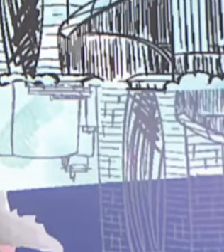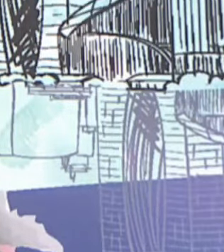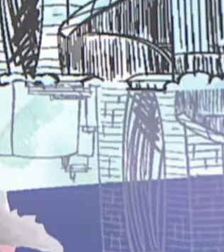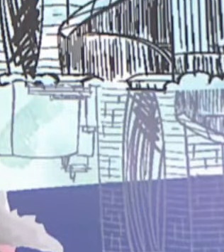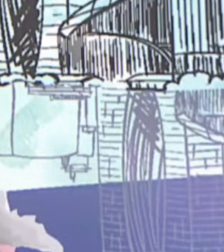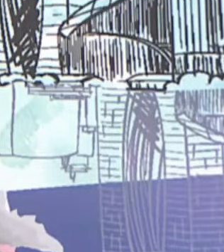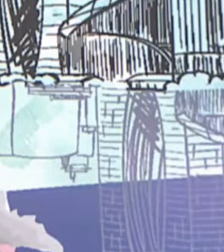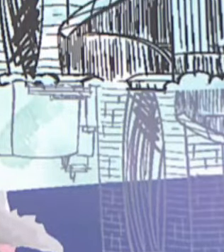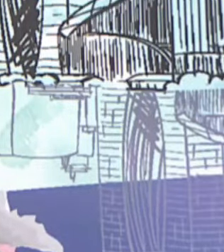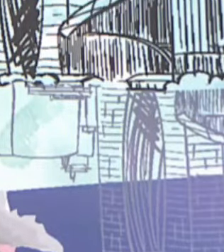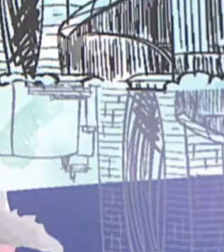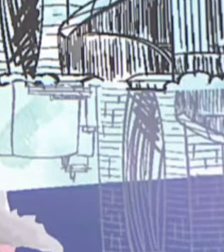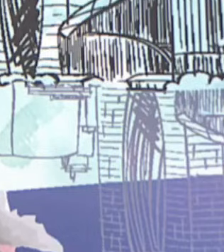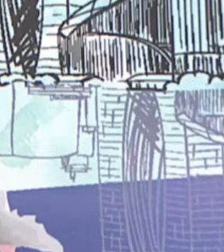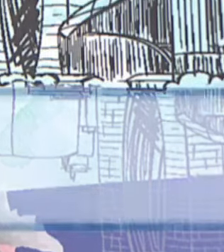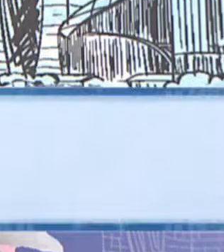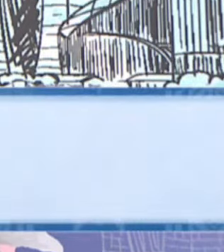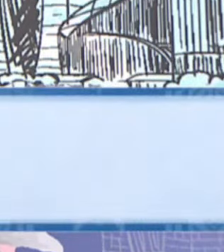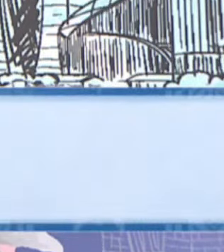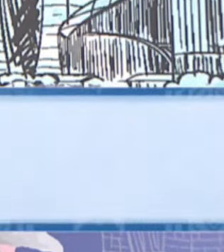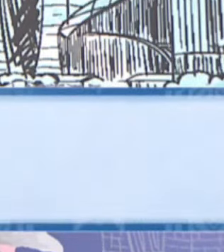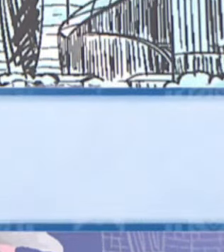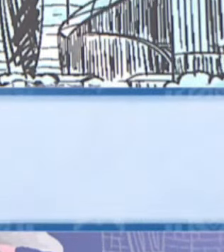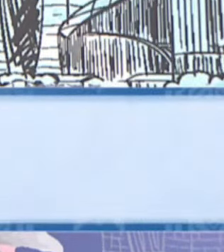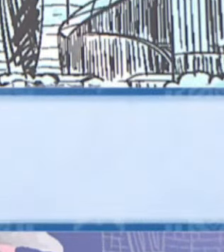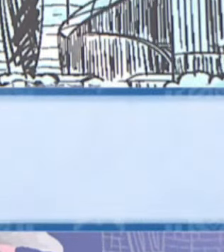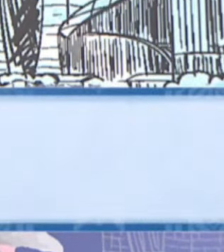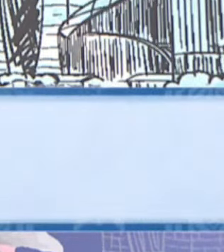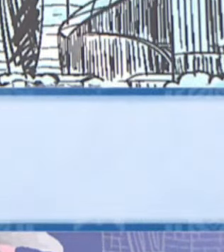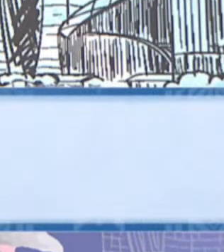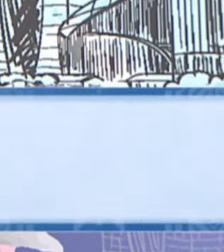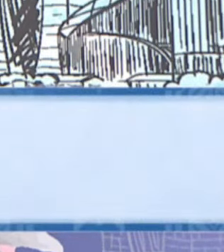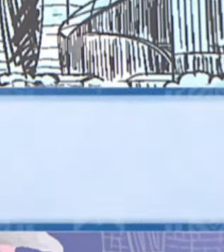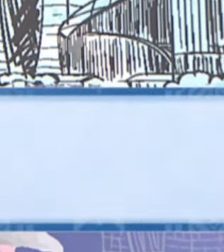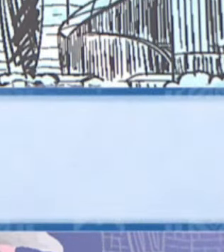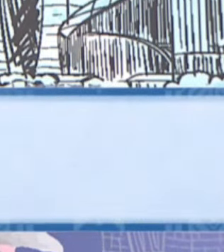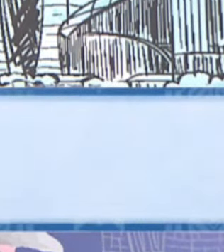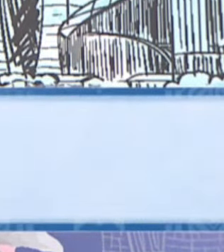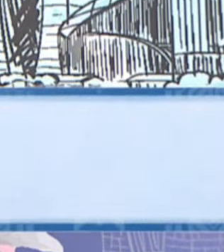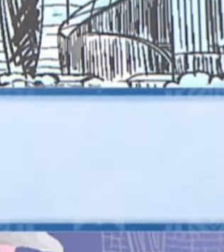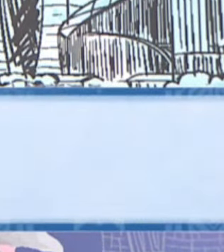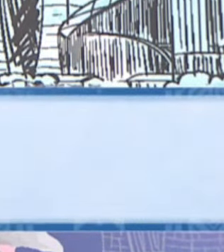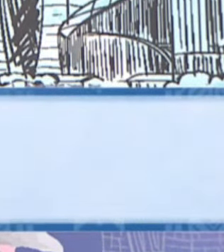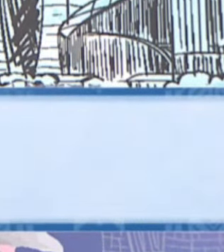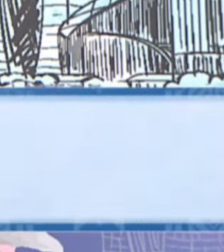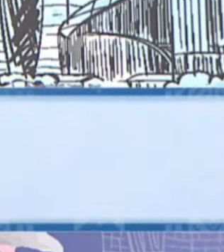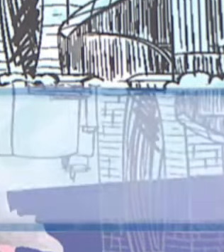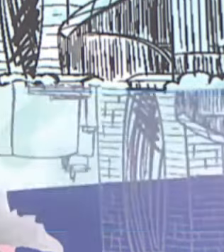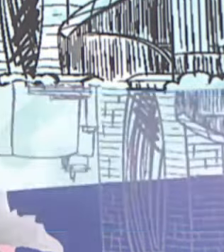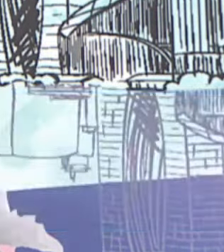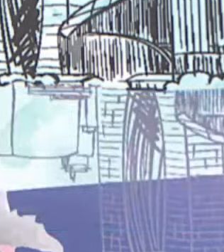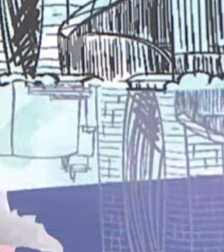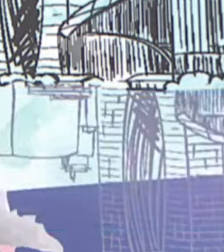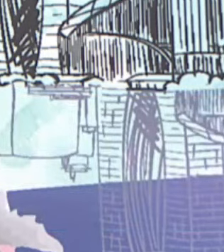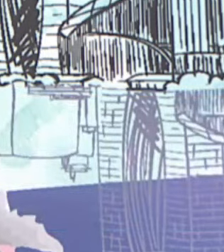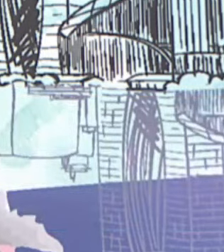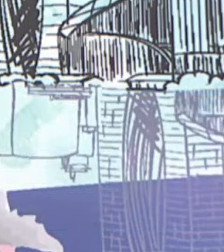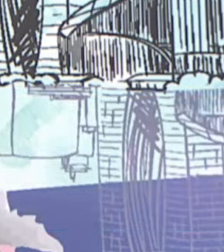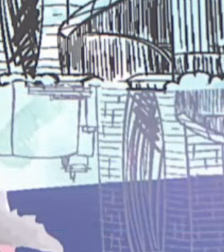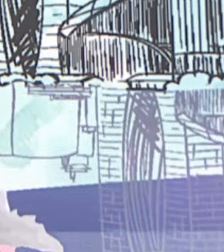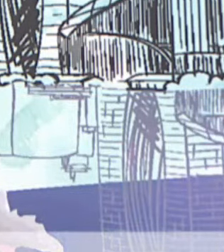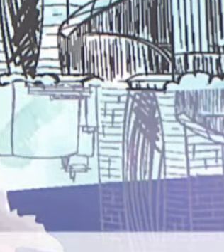ini memasuki hari kedua bagi masyarakat pertama penggal kedua paliman ke-14 sudah pun mulai hari ini